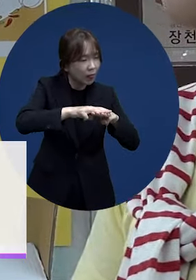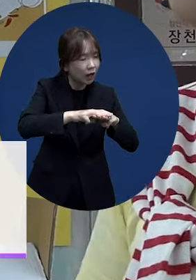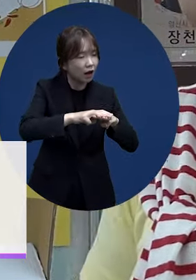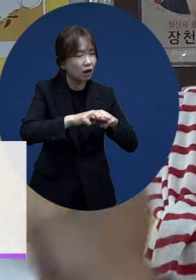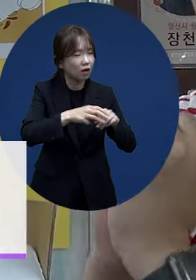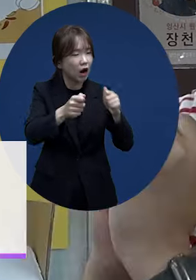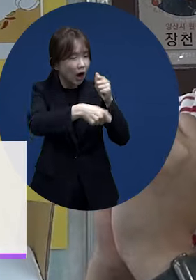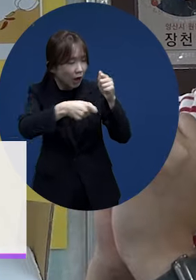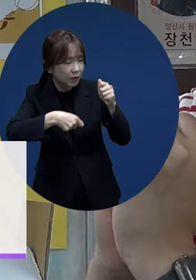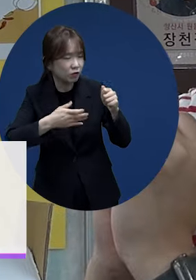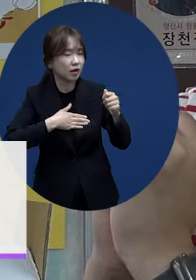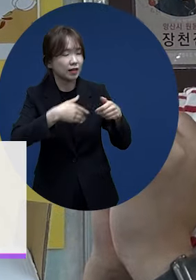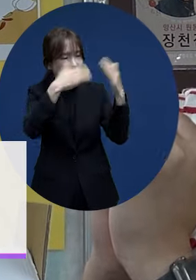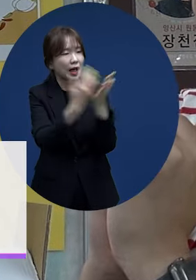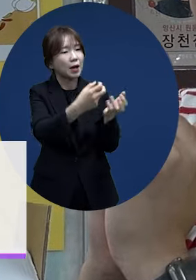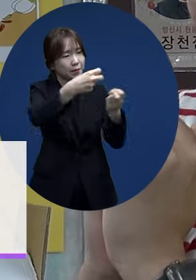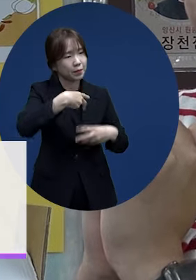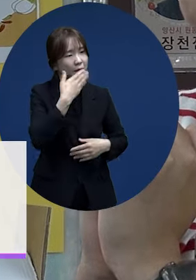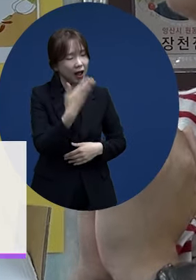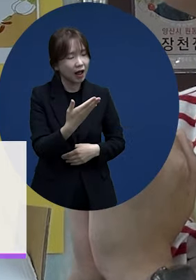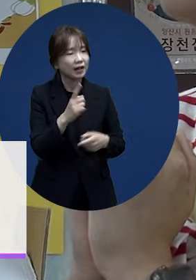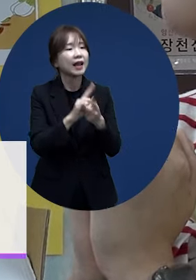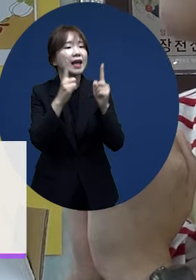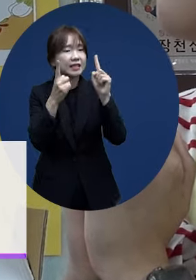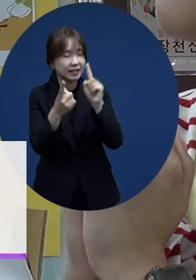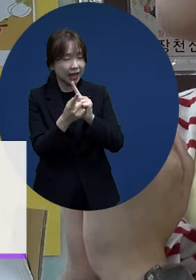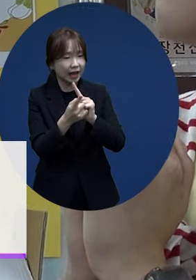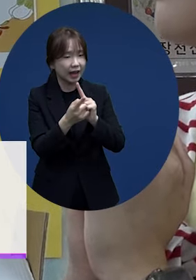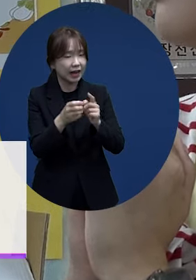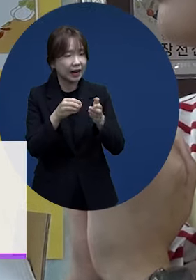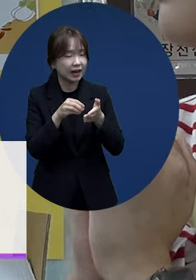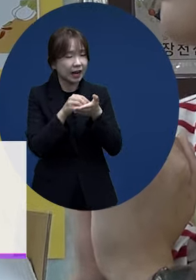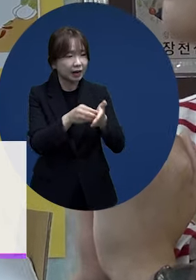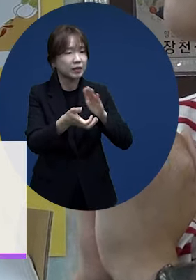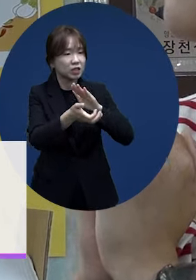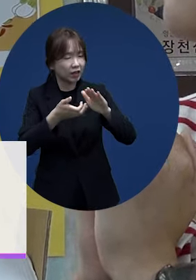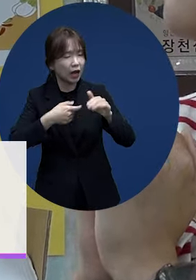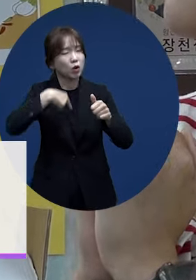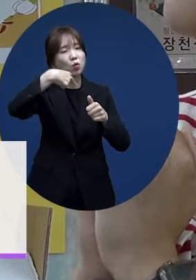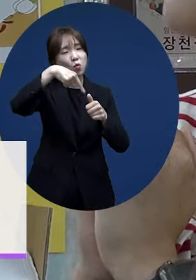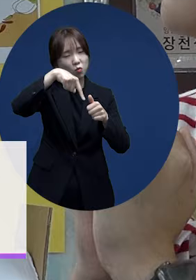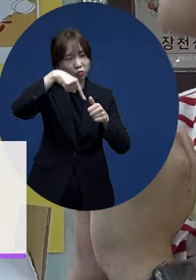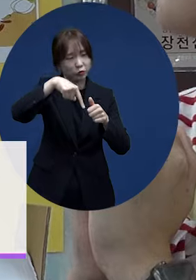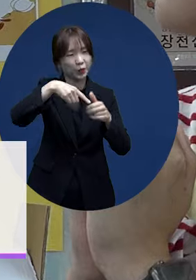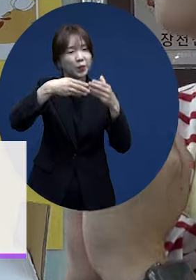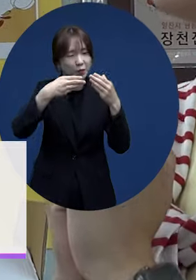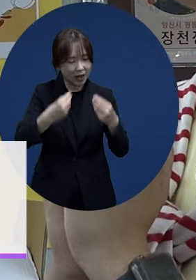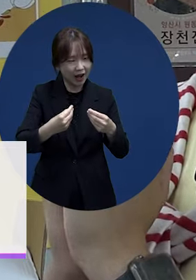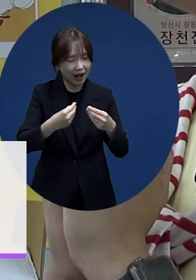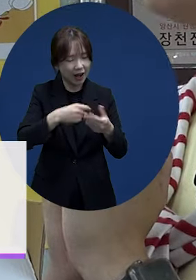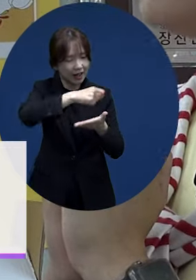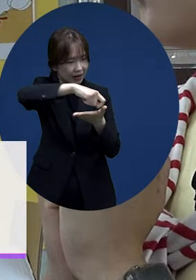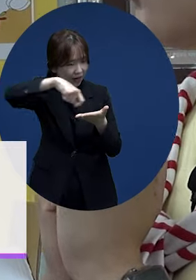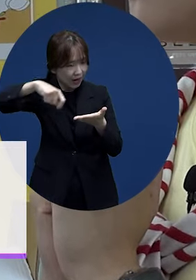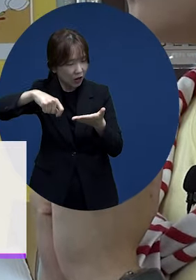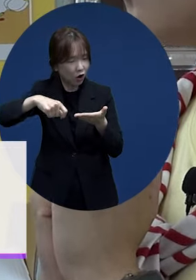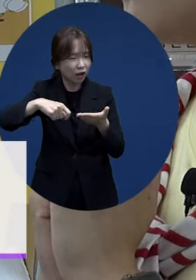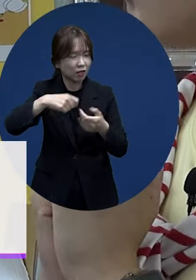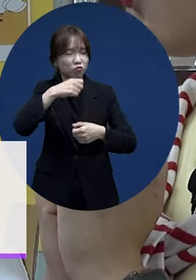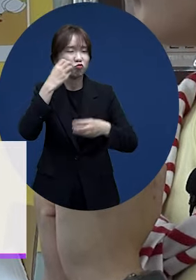생산하시고 가공하신 물품들은 저희가 다 받을 수 있는데, 대신에 들어오시기 전에 로컬푸드 교육을 받으시고